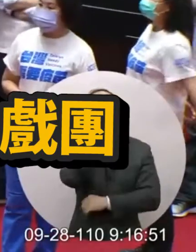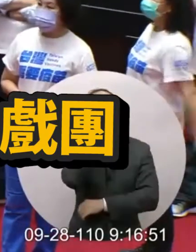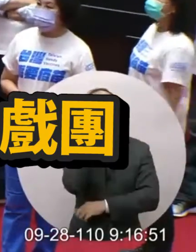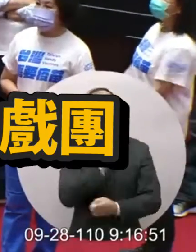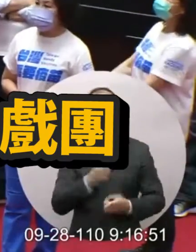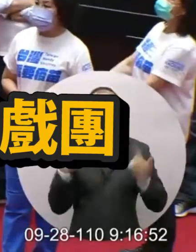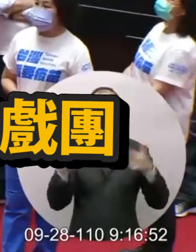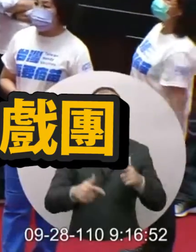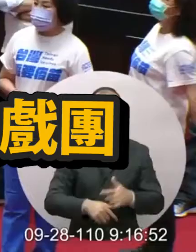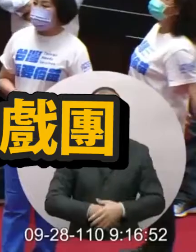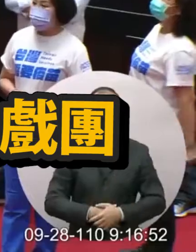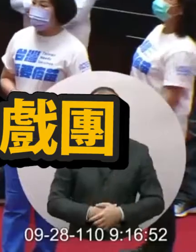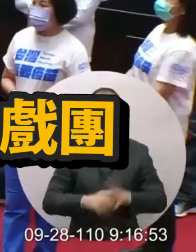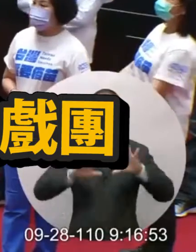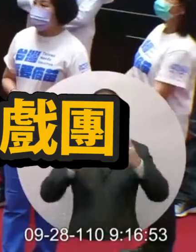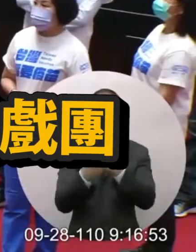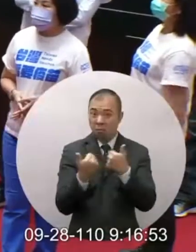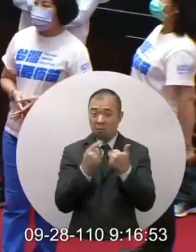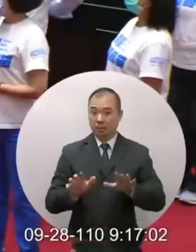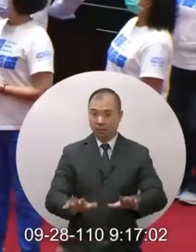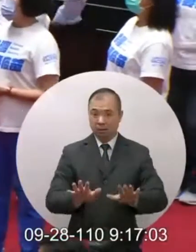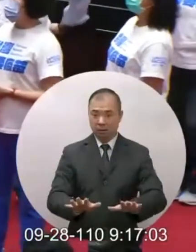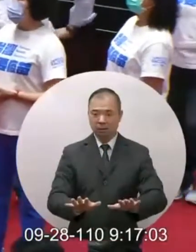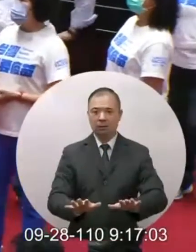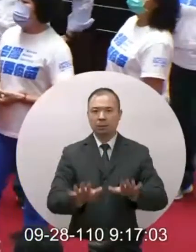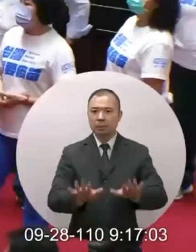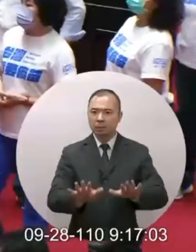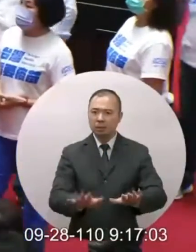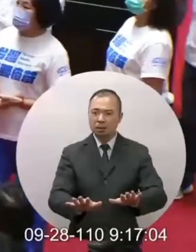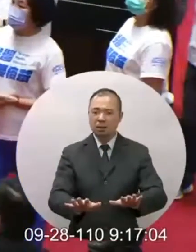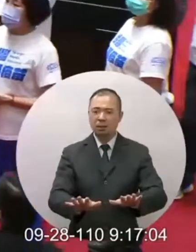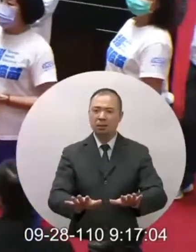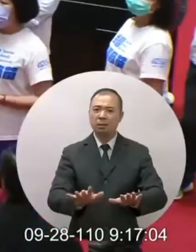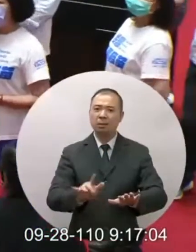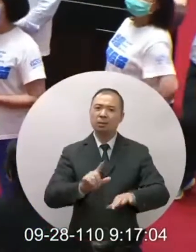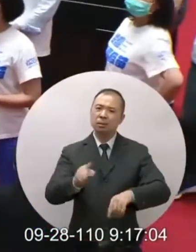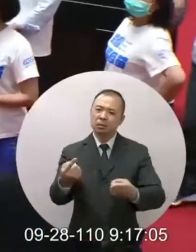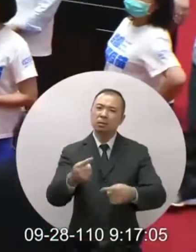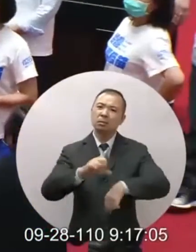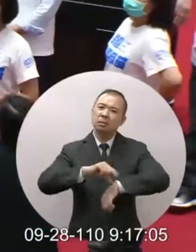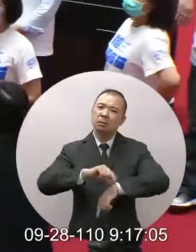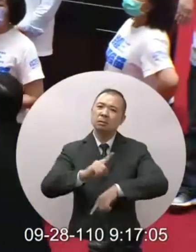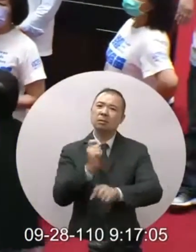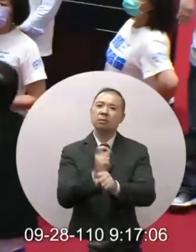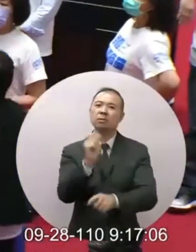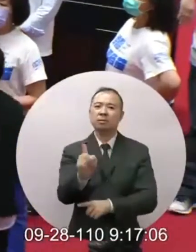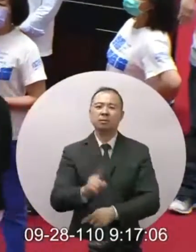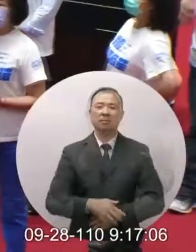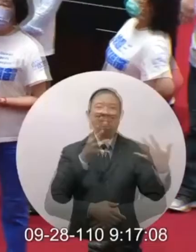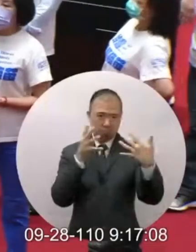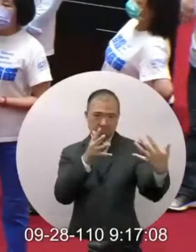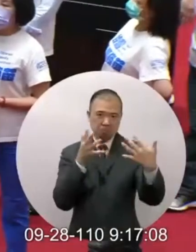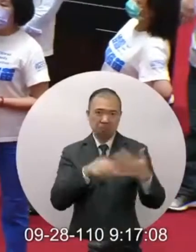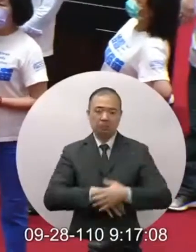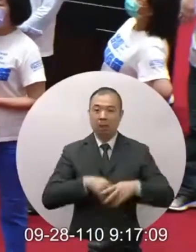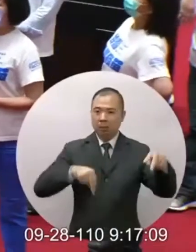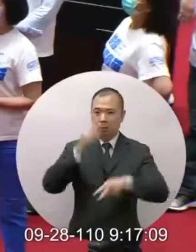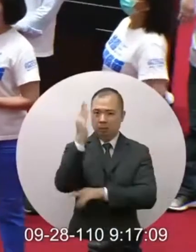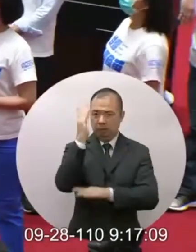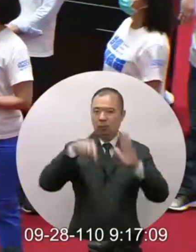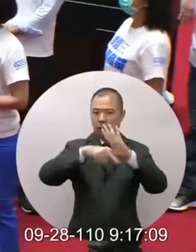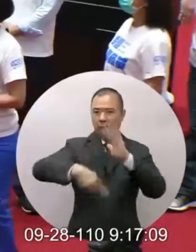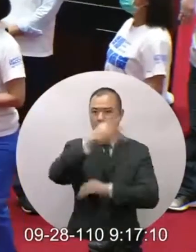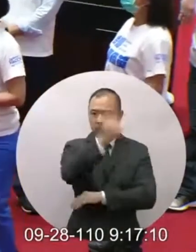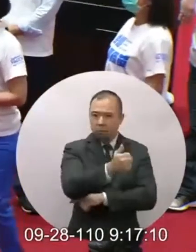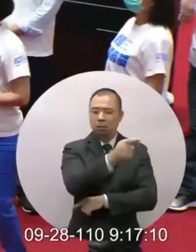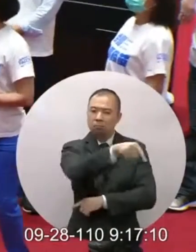不应该变成是一个马戏团，现在应该是大家来质询行政院长，实